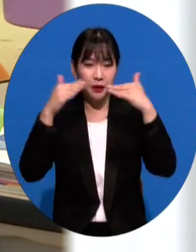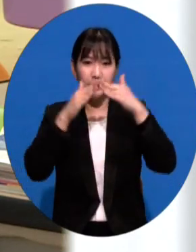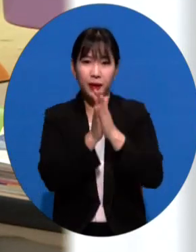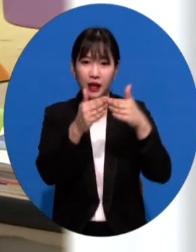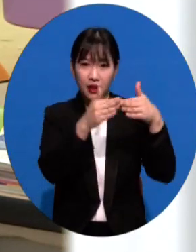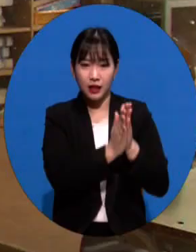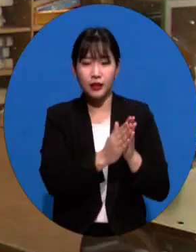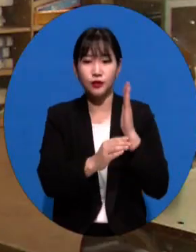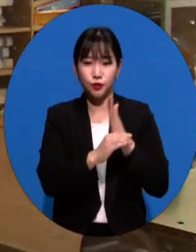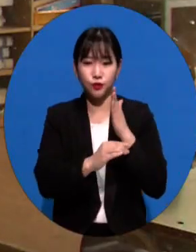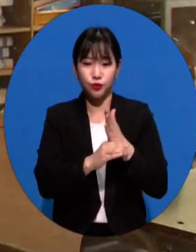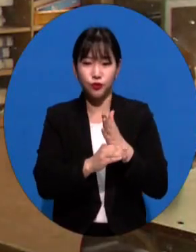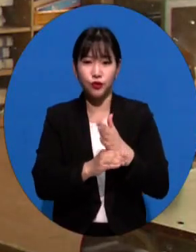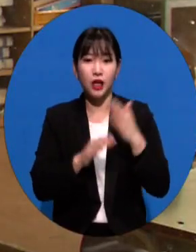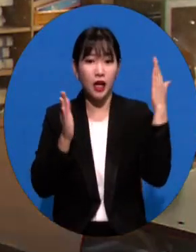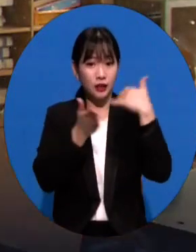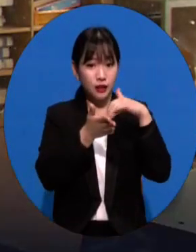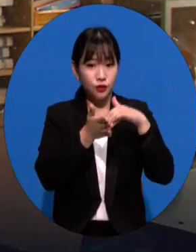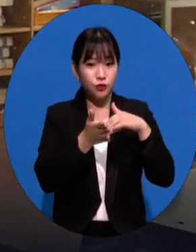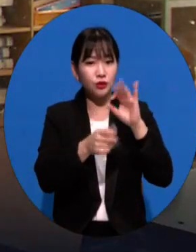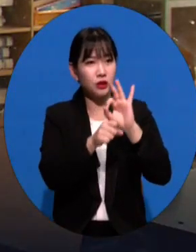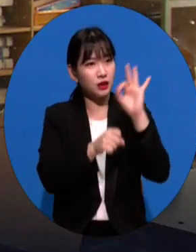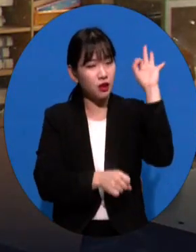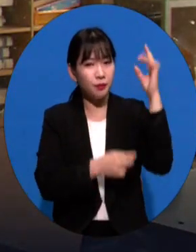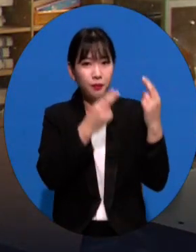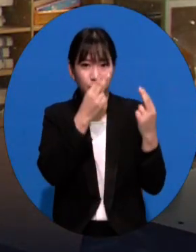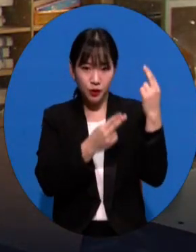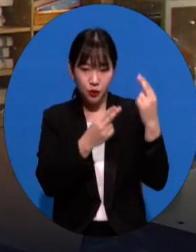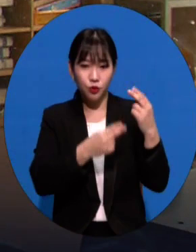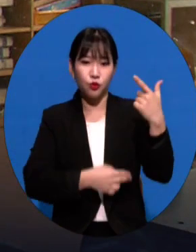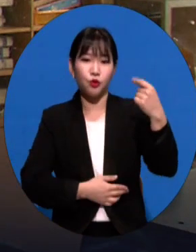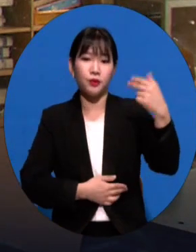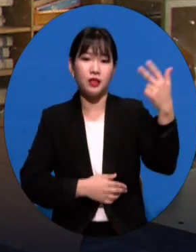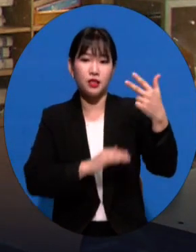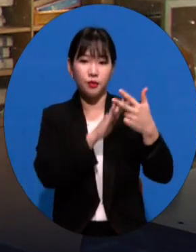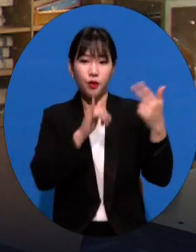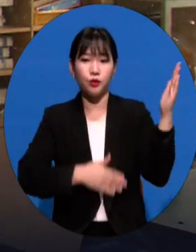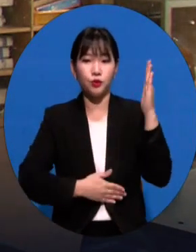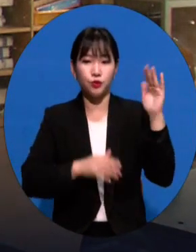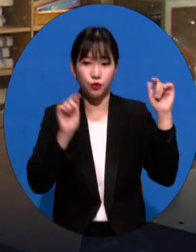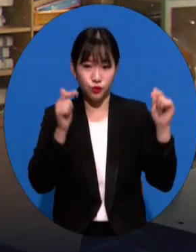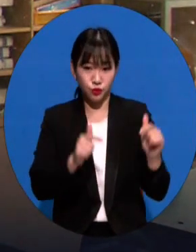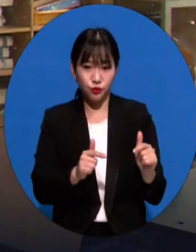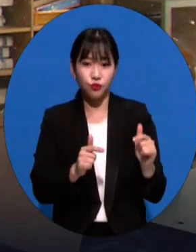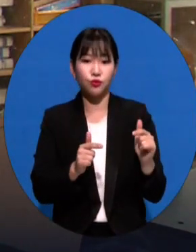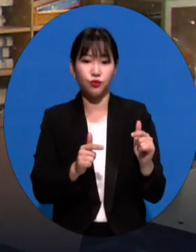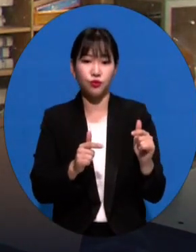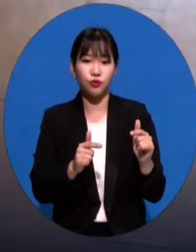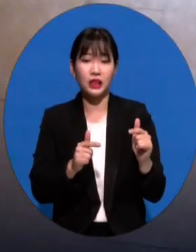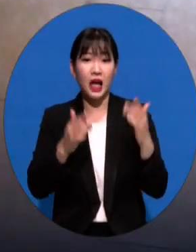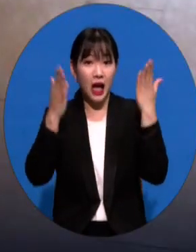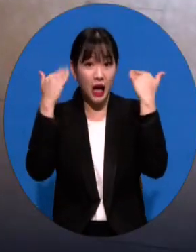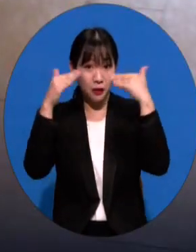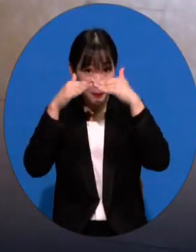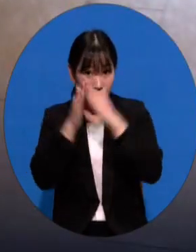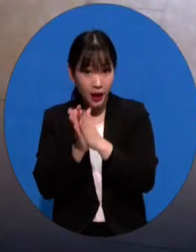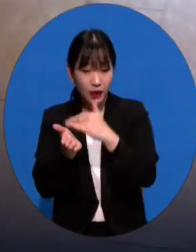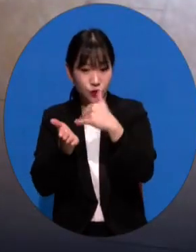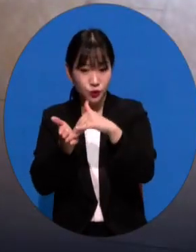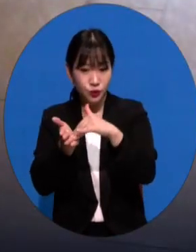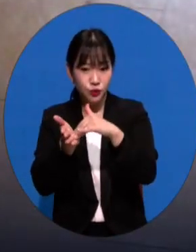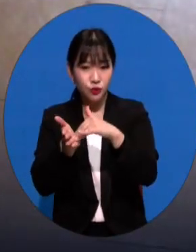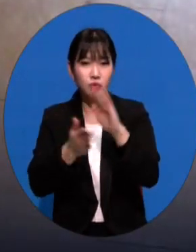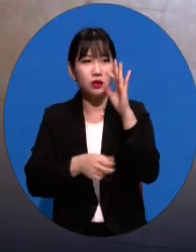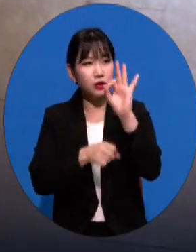있다라고 있습니다 학생 수는 10년 전 대비 6만 7천여명이 감소하였고 폐교 수는